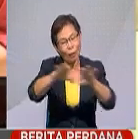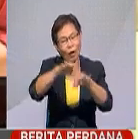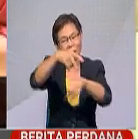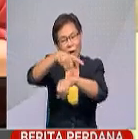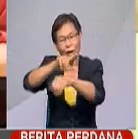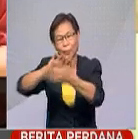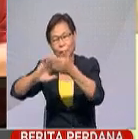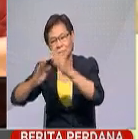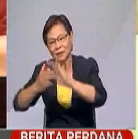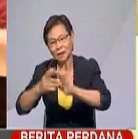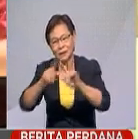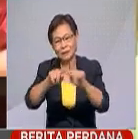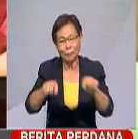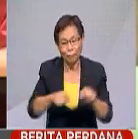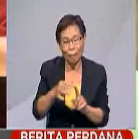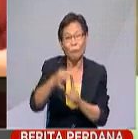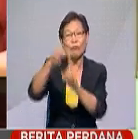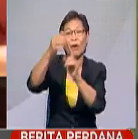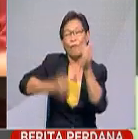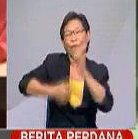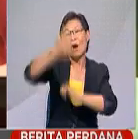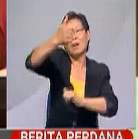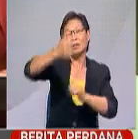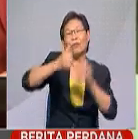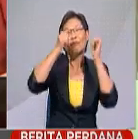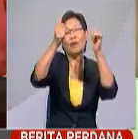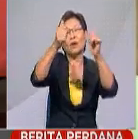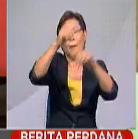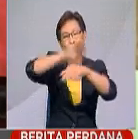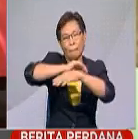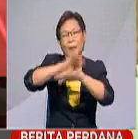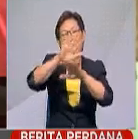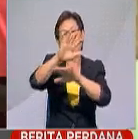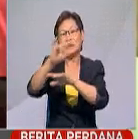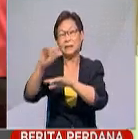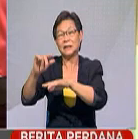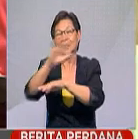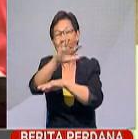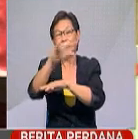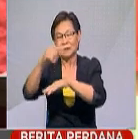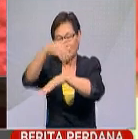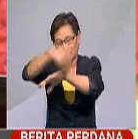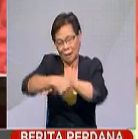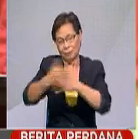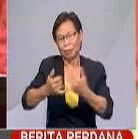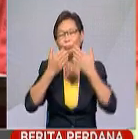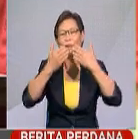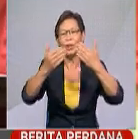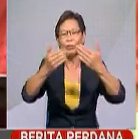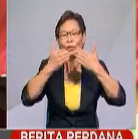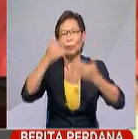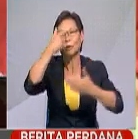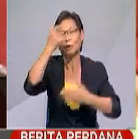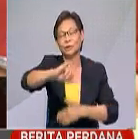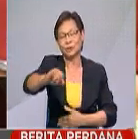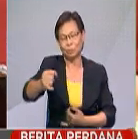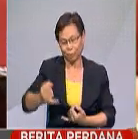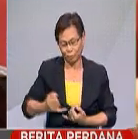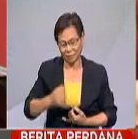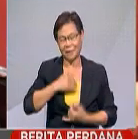Langkawi menjadi lokasi rintis untuk pelaksanaan 5G pada malam ini, Datuk. Okey, terima kasih kerana menjemput